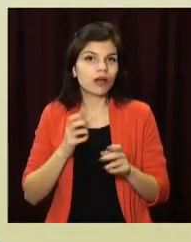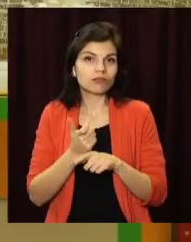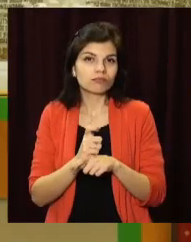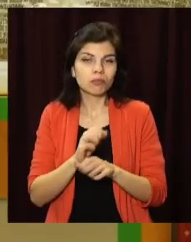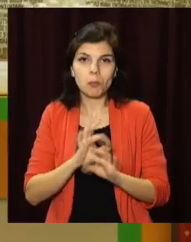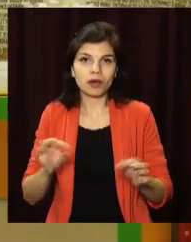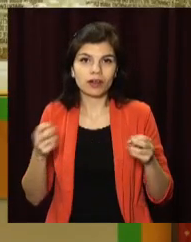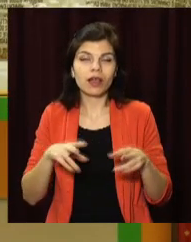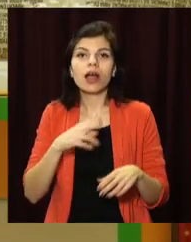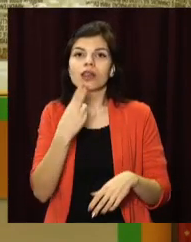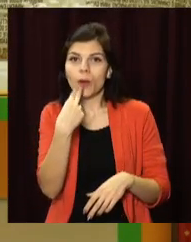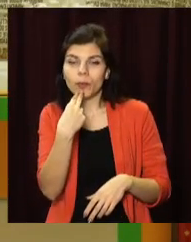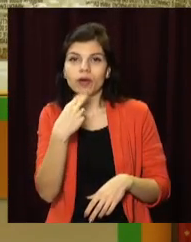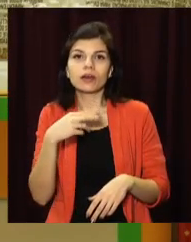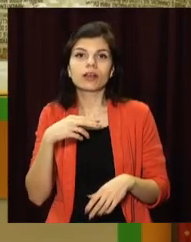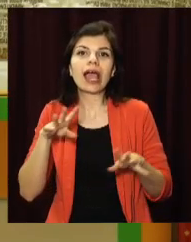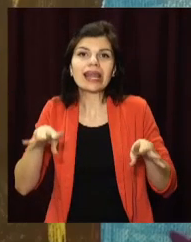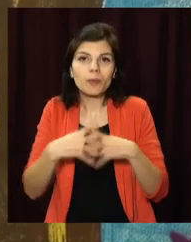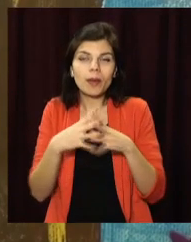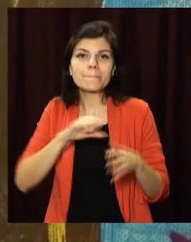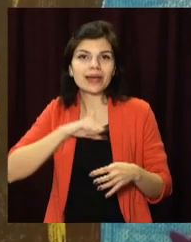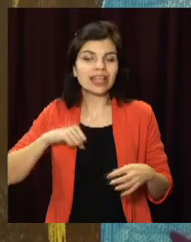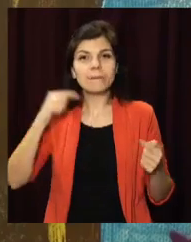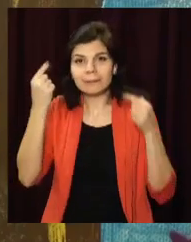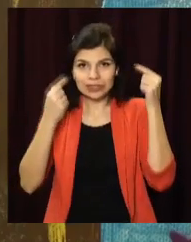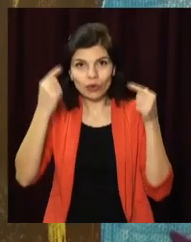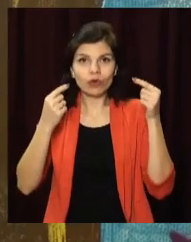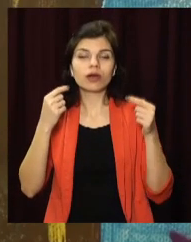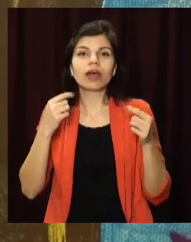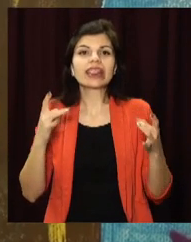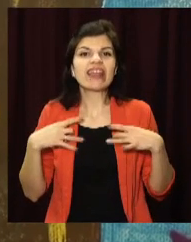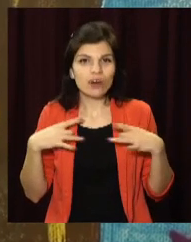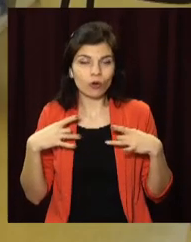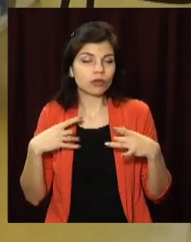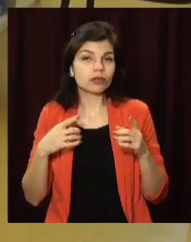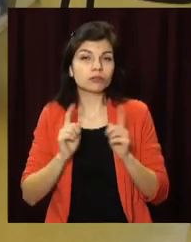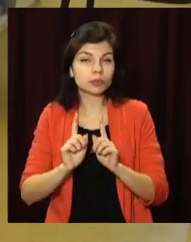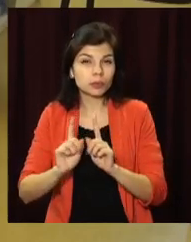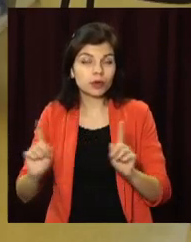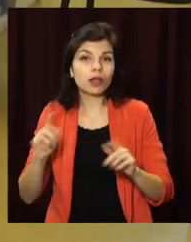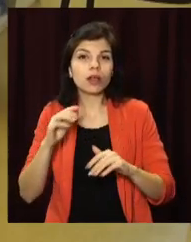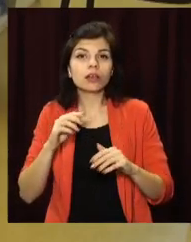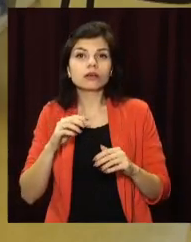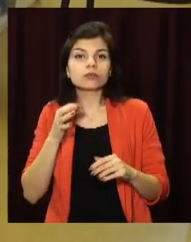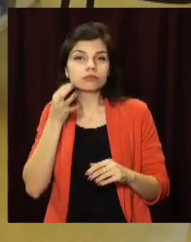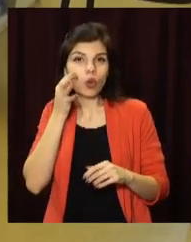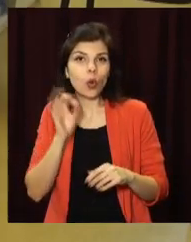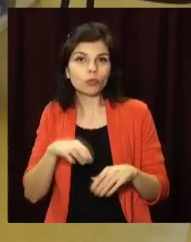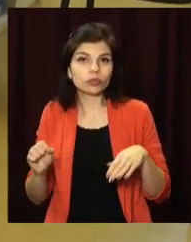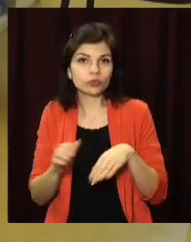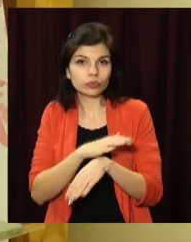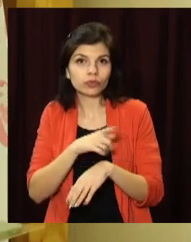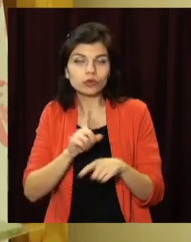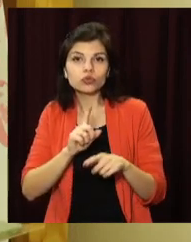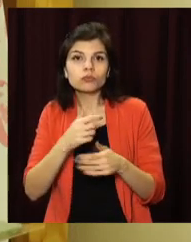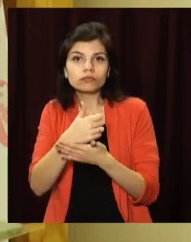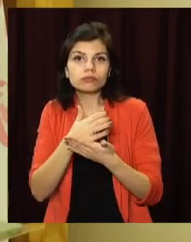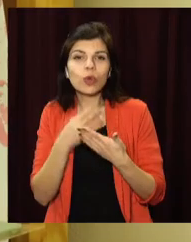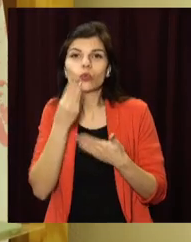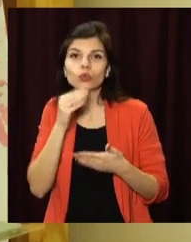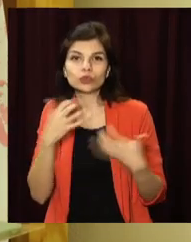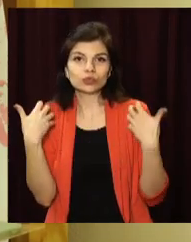спеціалісти. Логопед-дефектолог, реабілітолог, педіатр, психолог та невролог працюють у центрі, аби допомогти маленьким пацієнтам покращити